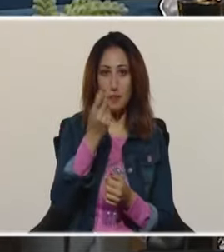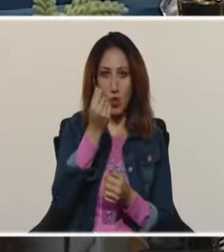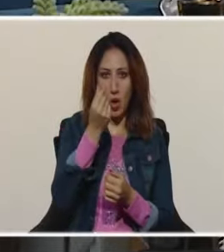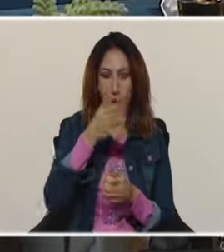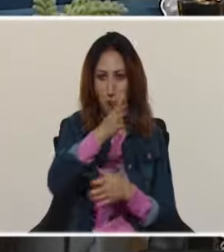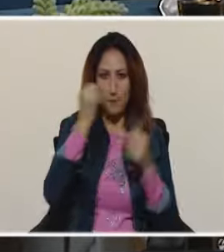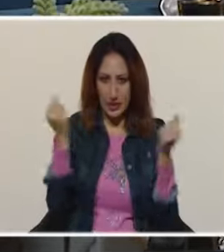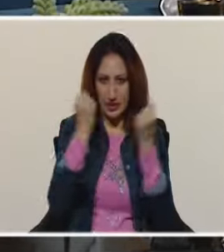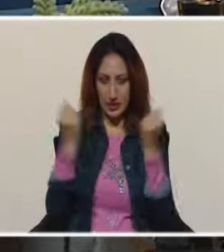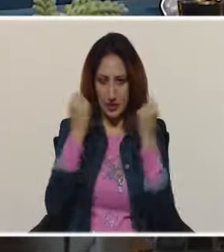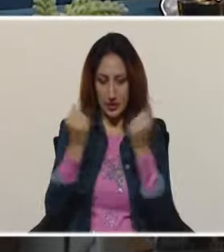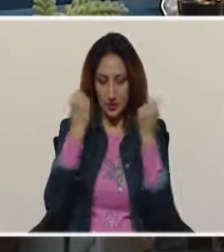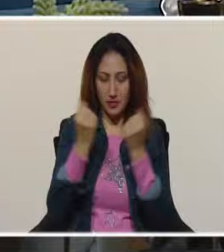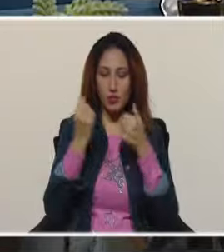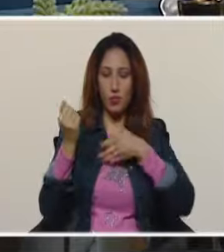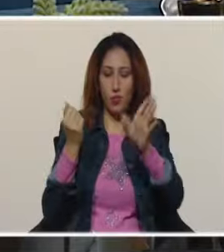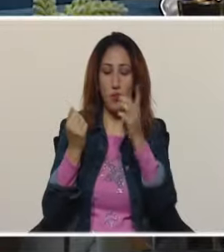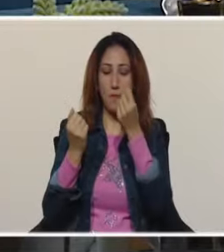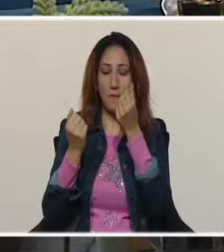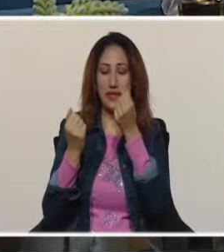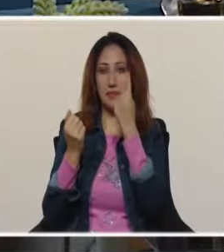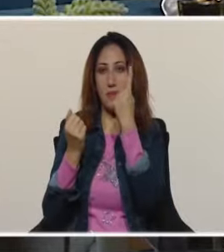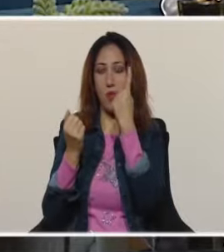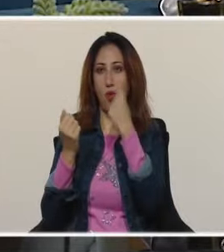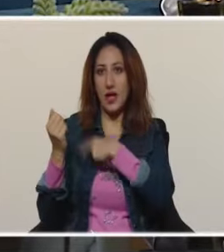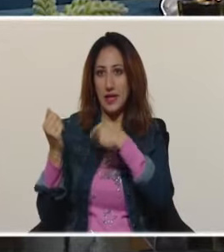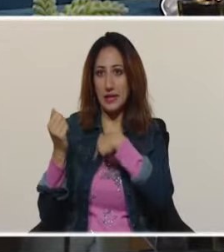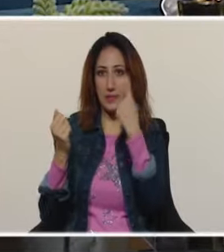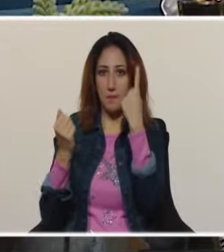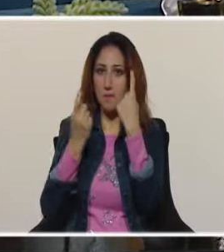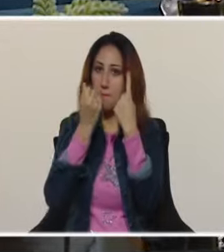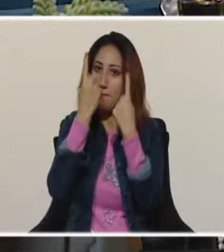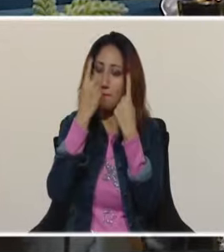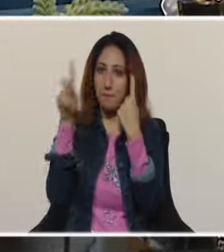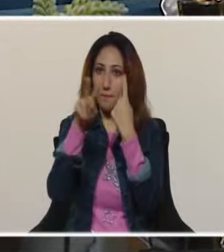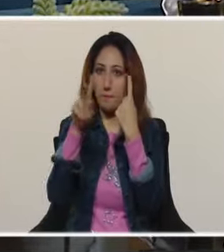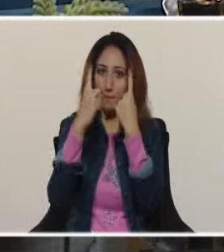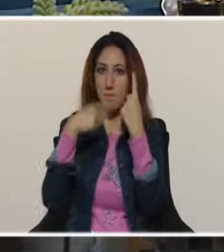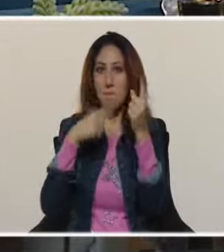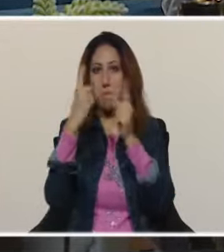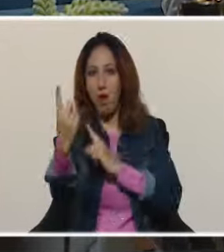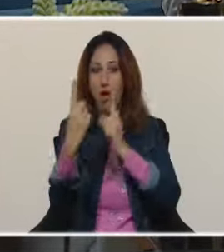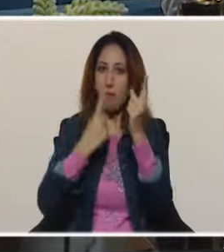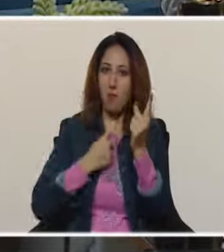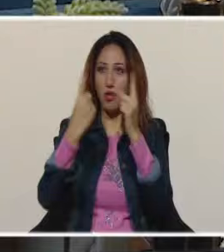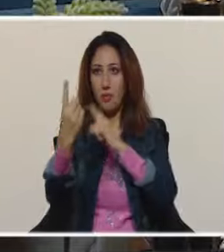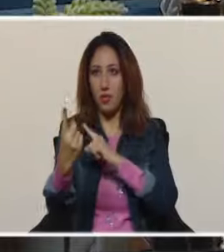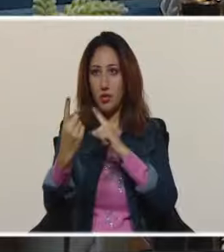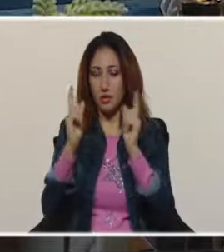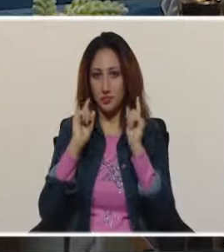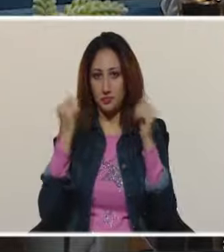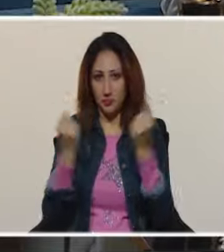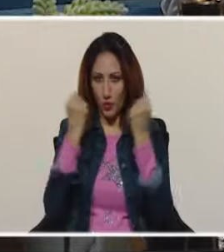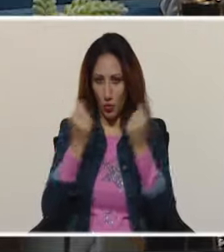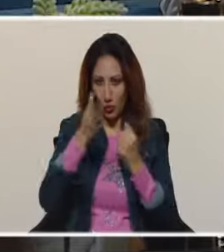كورس على اساس ان احنا شخص واحد بس باسم مثلا نجلاء او ندى وبندفع حق كورس واحد، وهي بتروح مره وانا بروح مره، وبعد كده هي ترجع تشرح لي اللي هي شافته